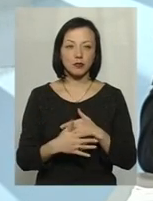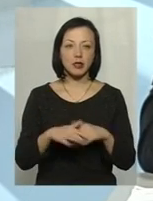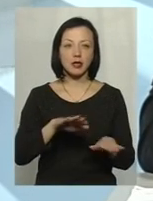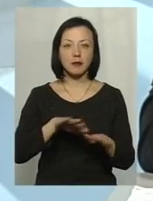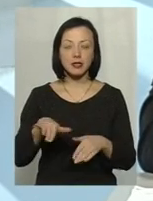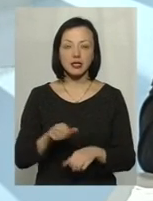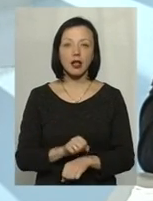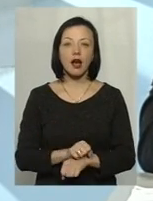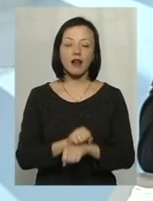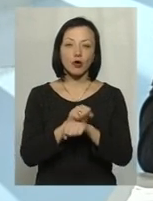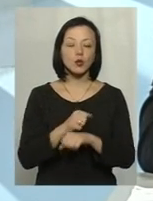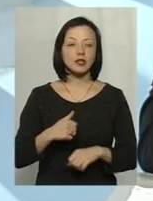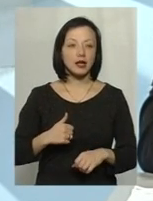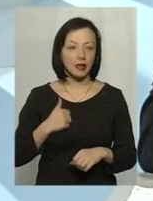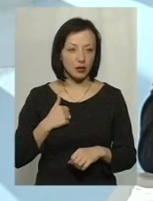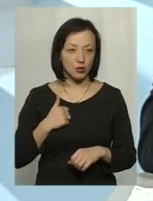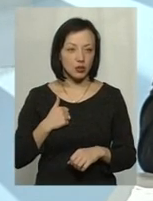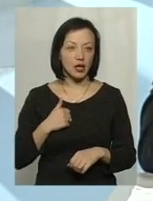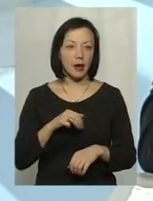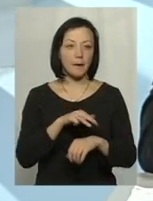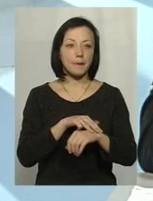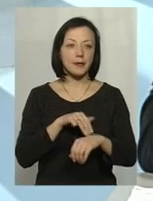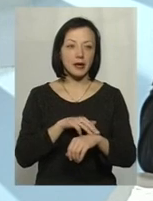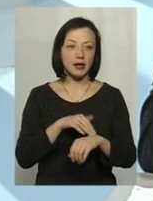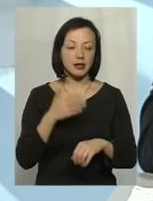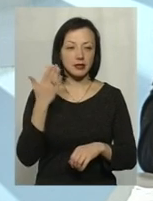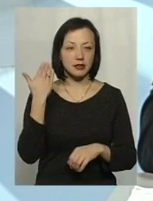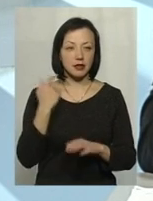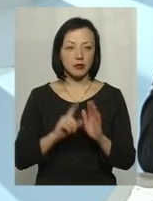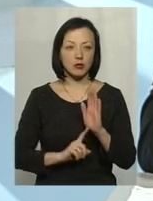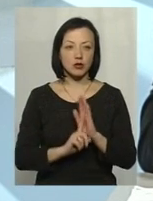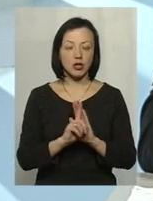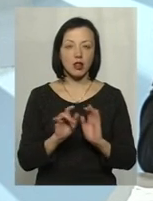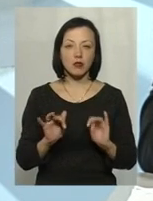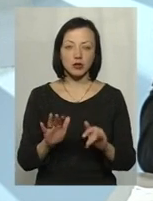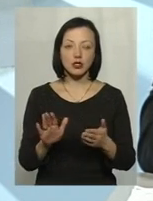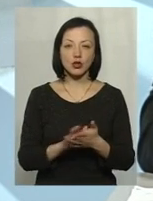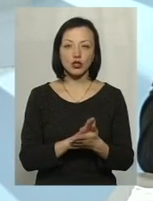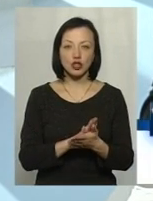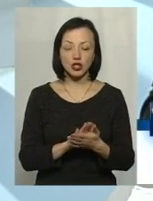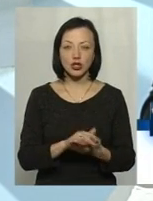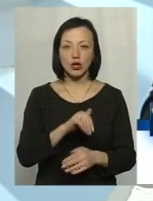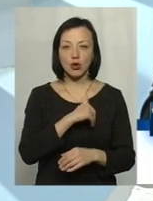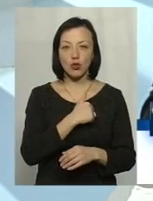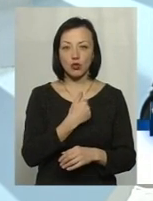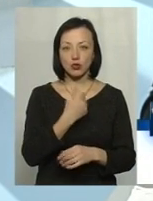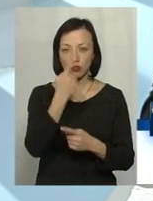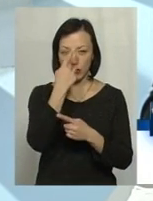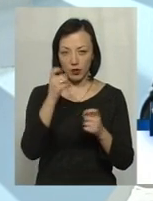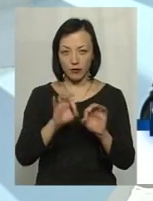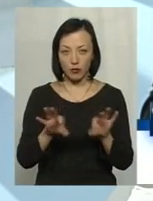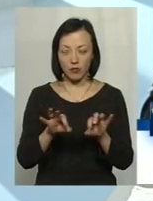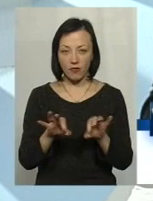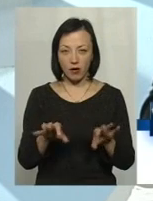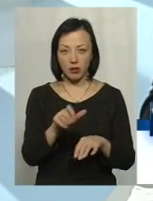після Революції Гідності міліція на той час також почала процес очищення. І я хочу проінформувати телеглядачів